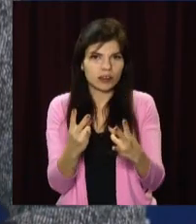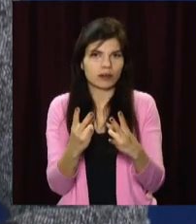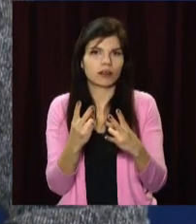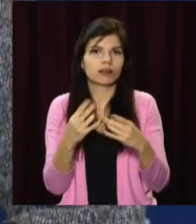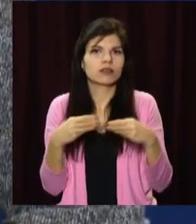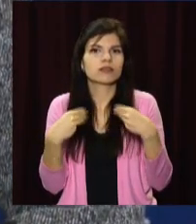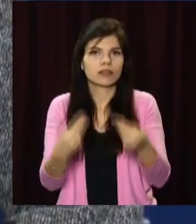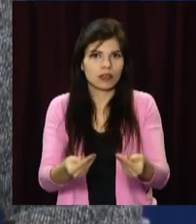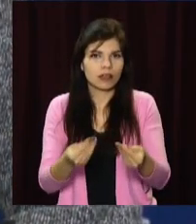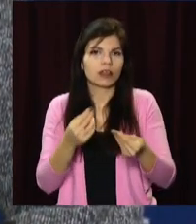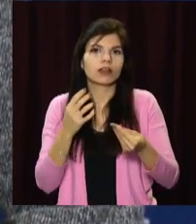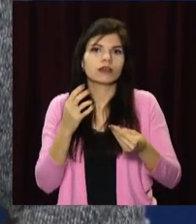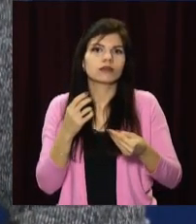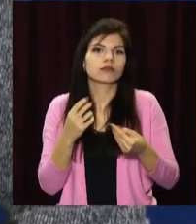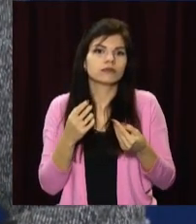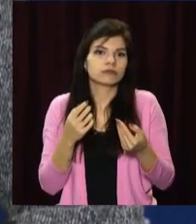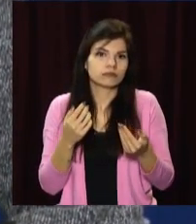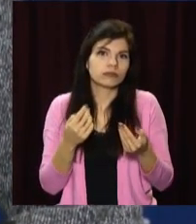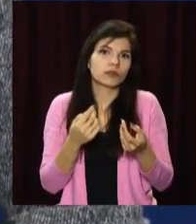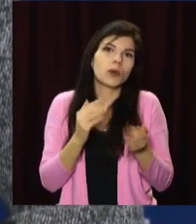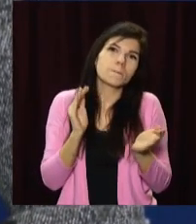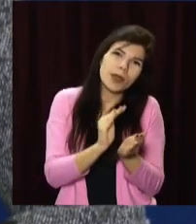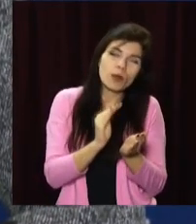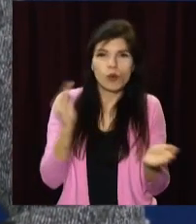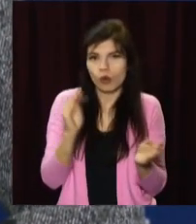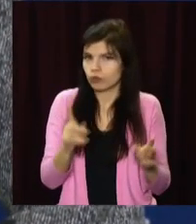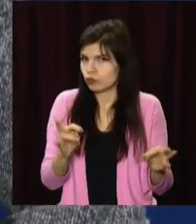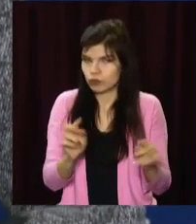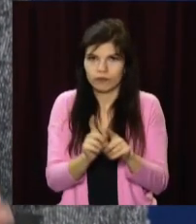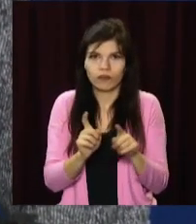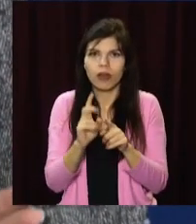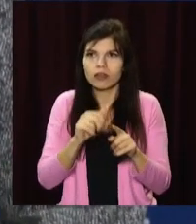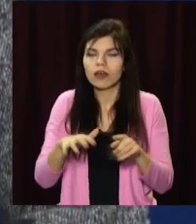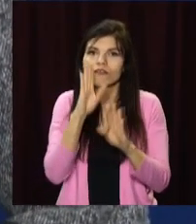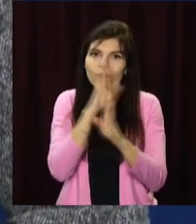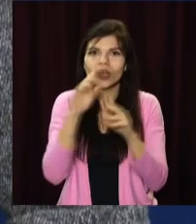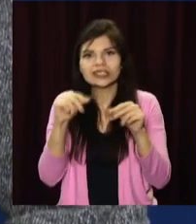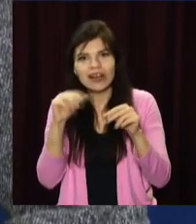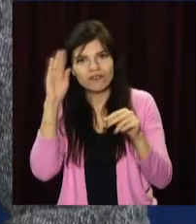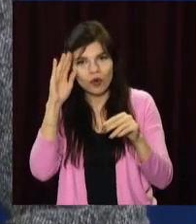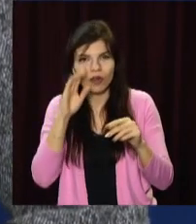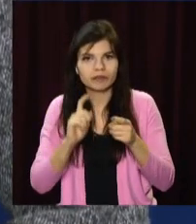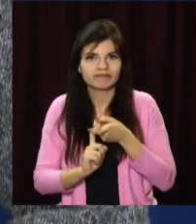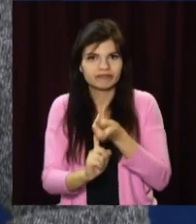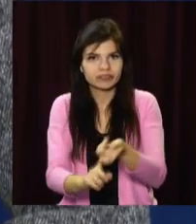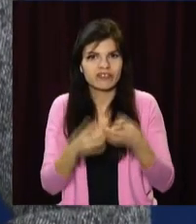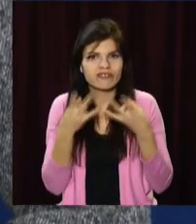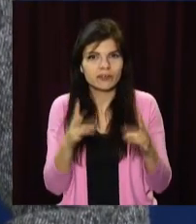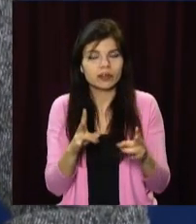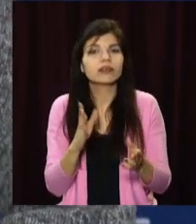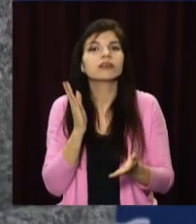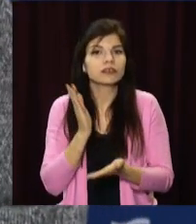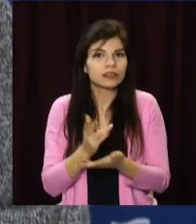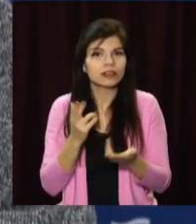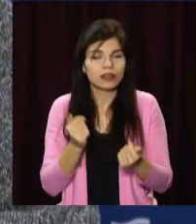или иначе оказывают негативное влияние на, ну, в той или иной мере на окружающую